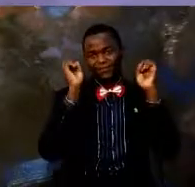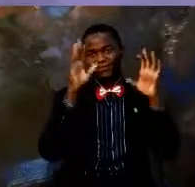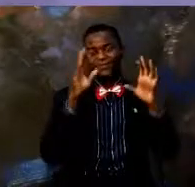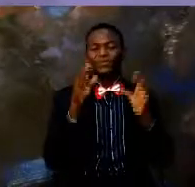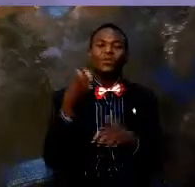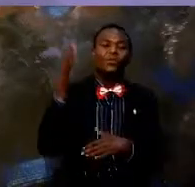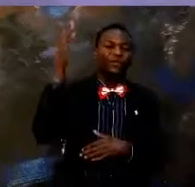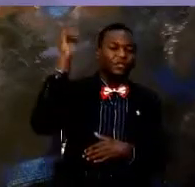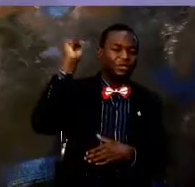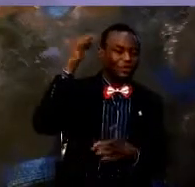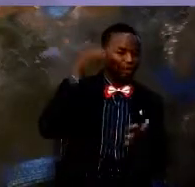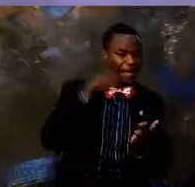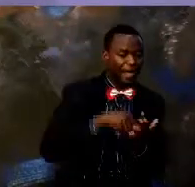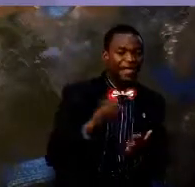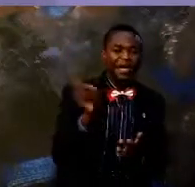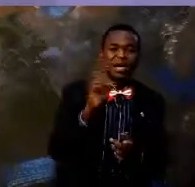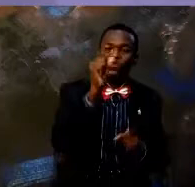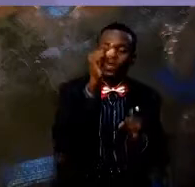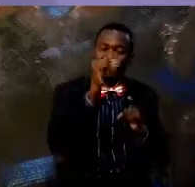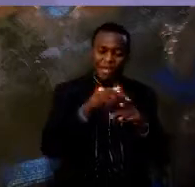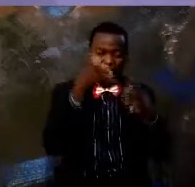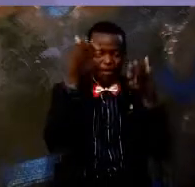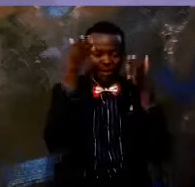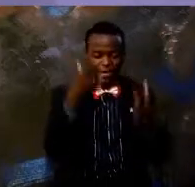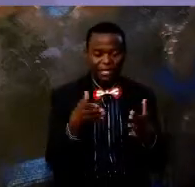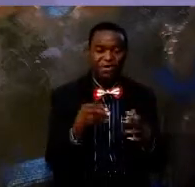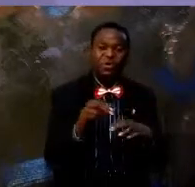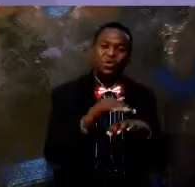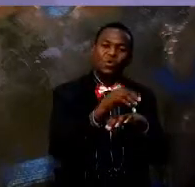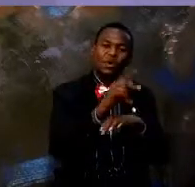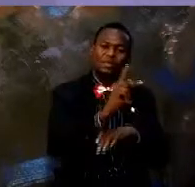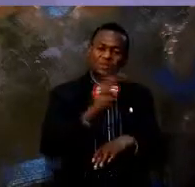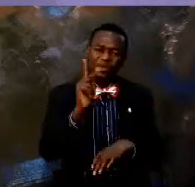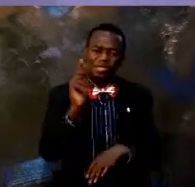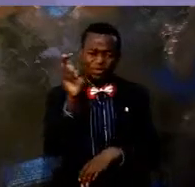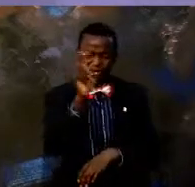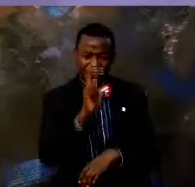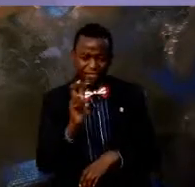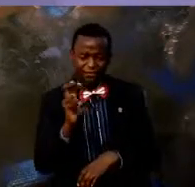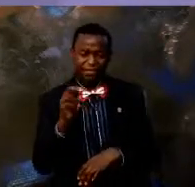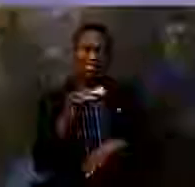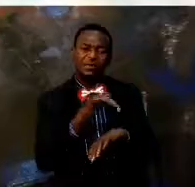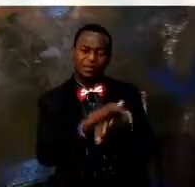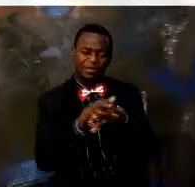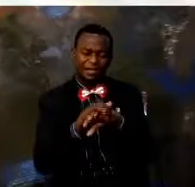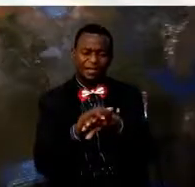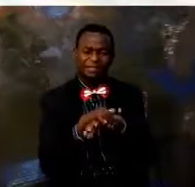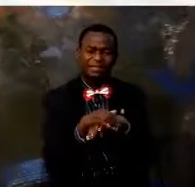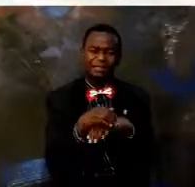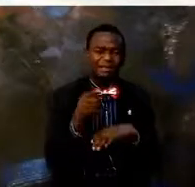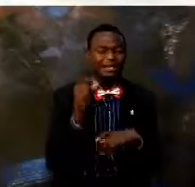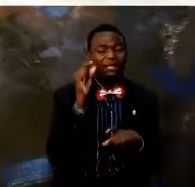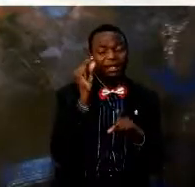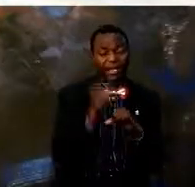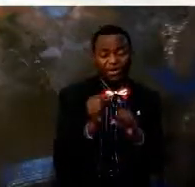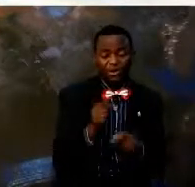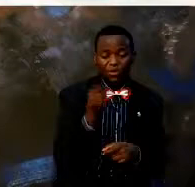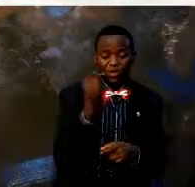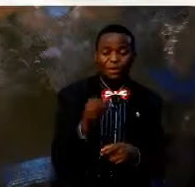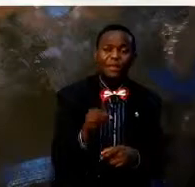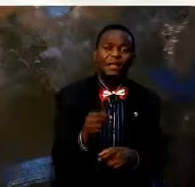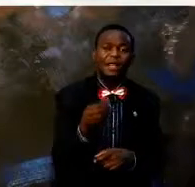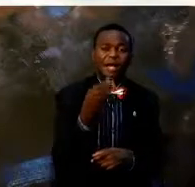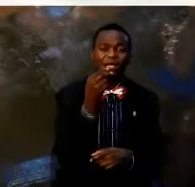Na ndio maana hakuna neno ambalo mpaka leo kwa Kiswahili ukilitafuta, hata kwa Kiingereza na babaisha, lile neno lililowekwa pale la